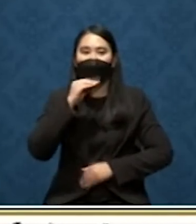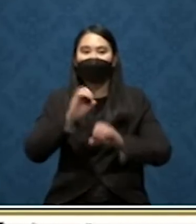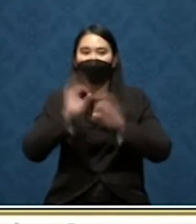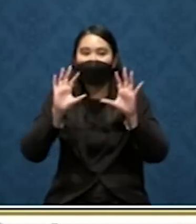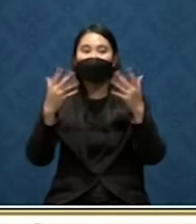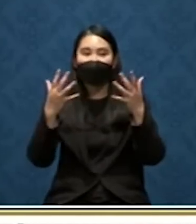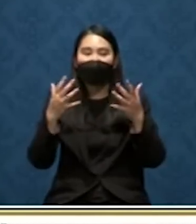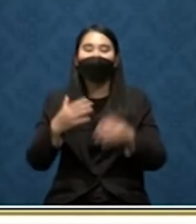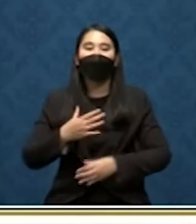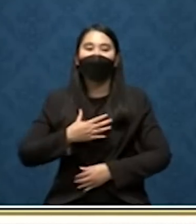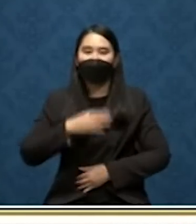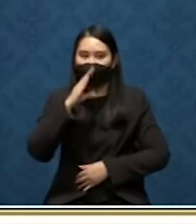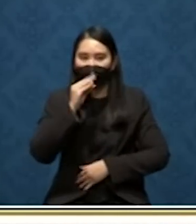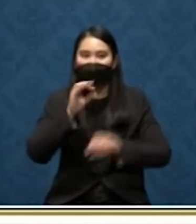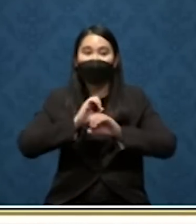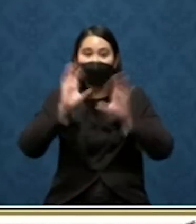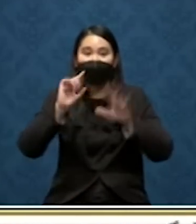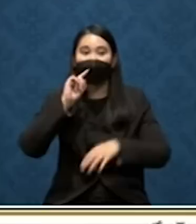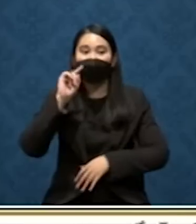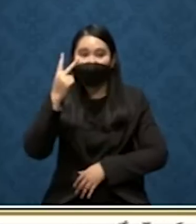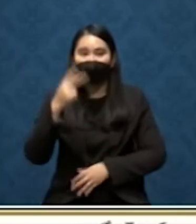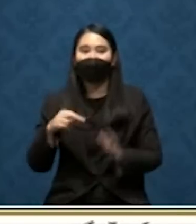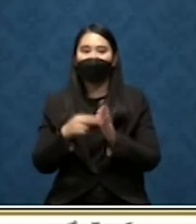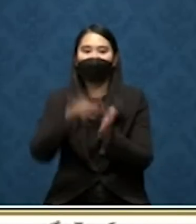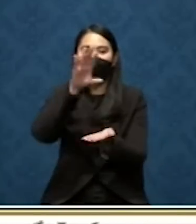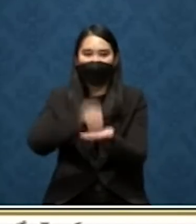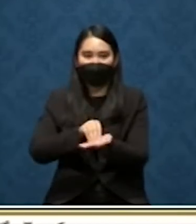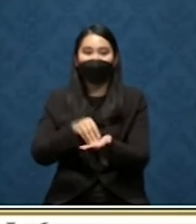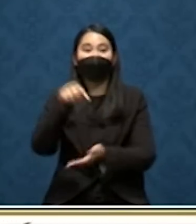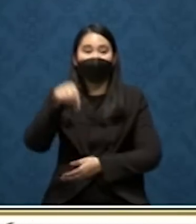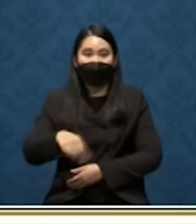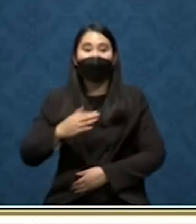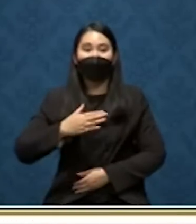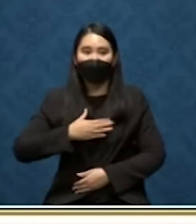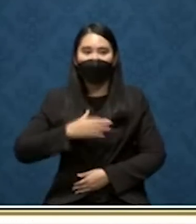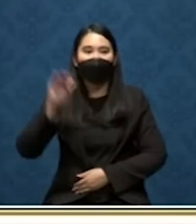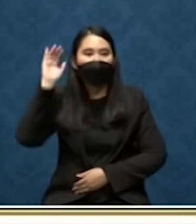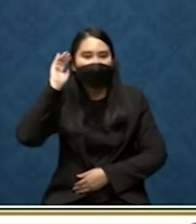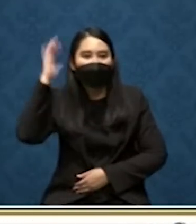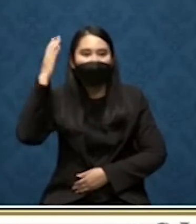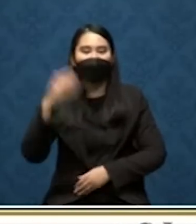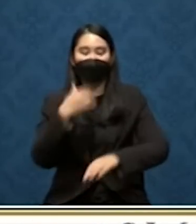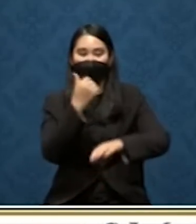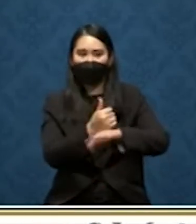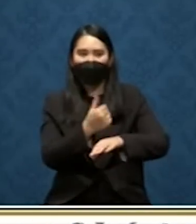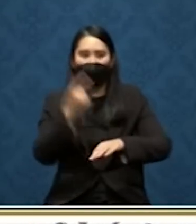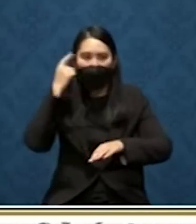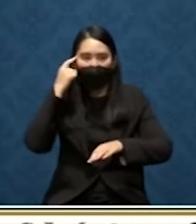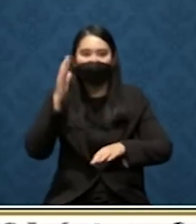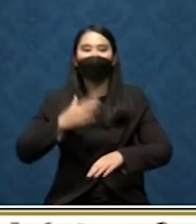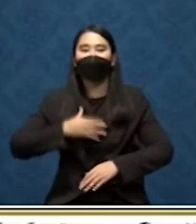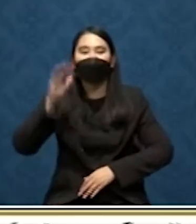เจณผมกพูใหชัเจณอกครั้ง mộtเพื่อบนทึกเอไ้วาฝ่เองก็ไม่เชื่อวาท่รัมิลเกรเรื่อง